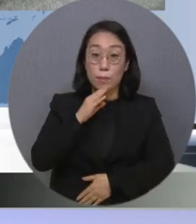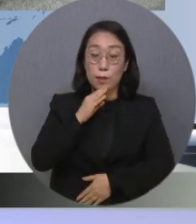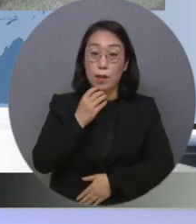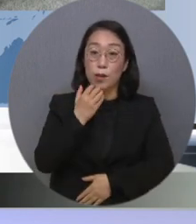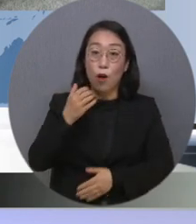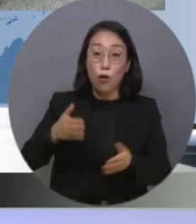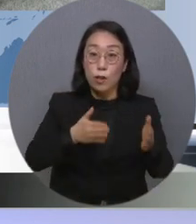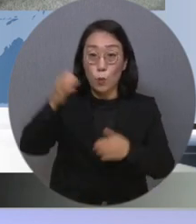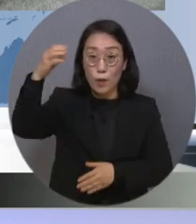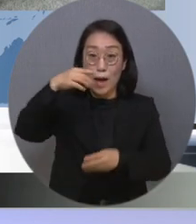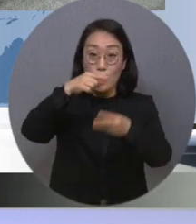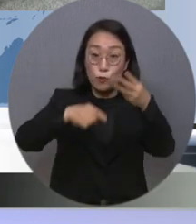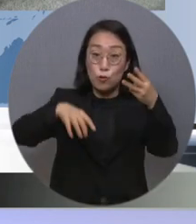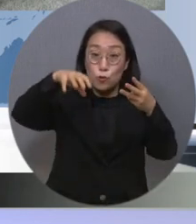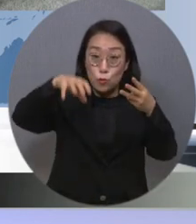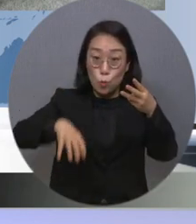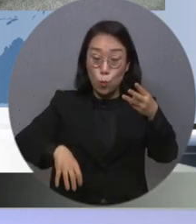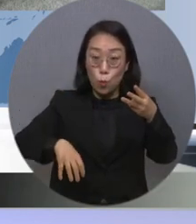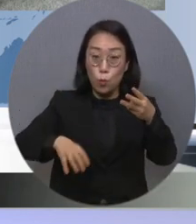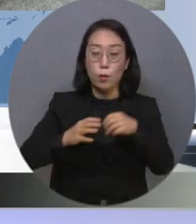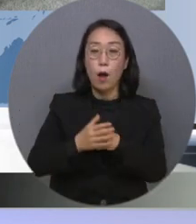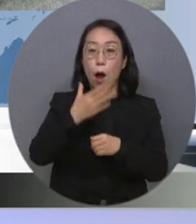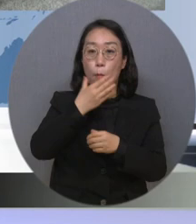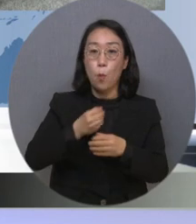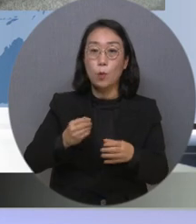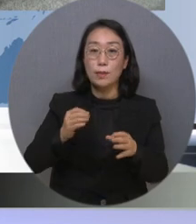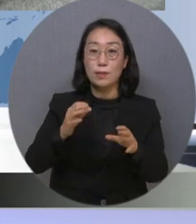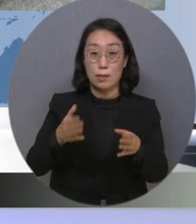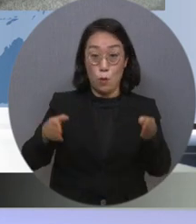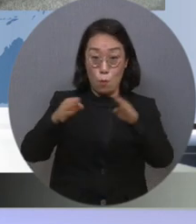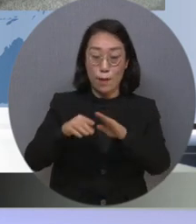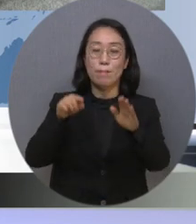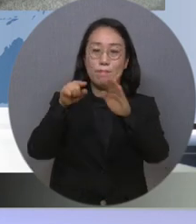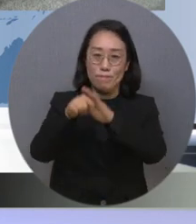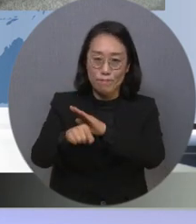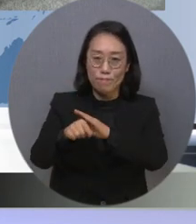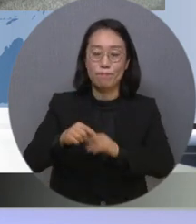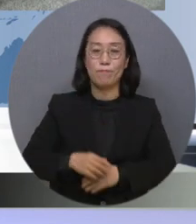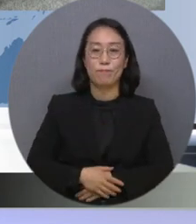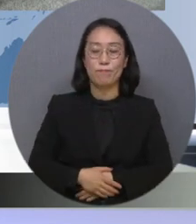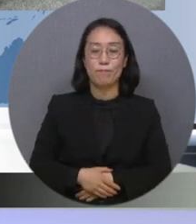경기도 양주시의 유일한 장애인 복지관에 정우선 기자가 찾아가 봤습니다.